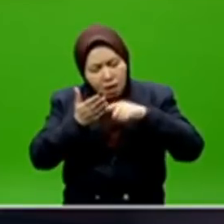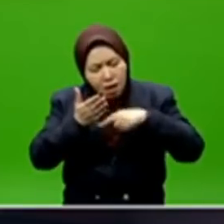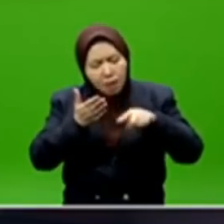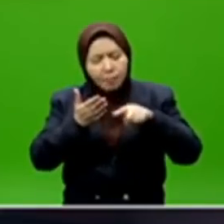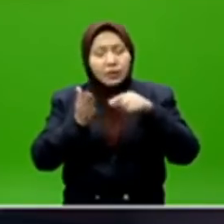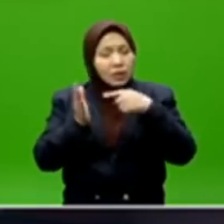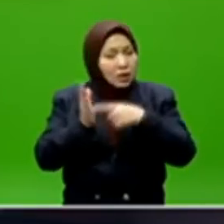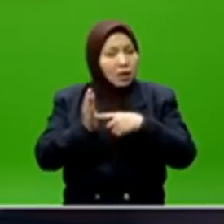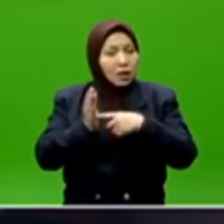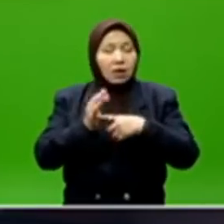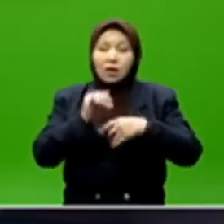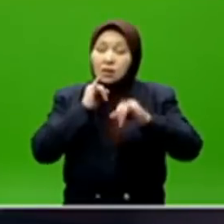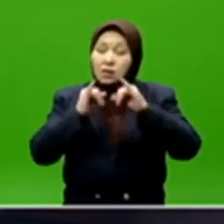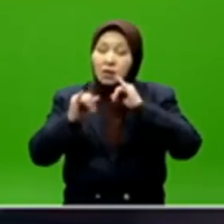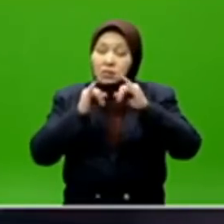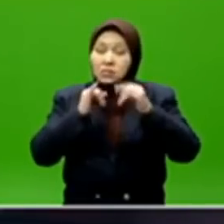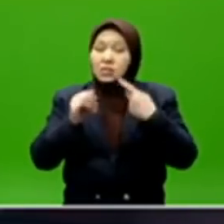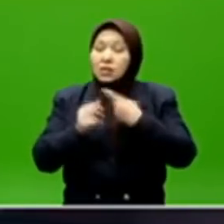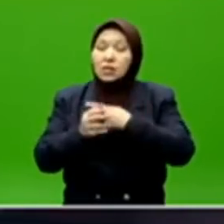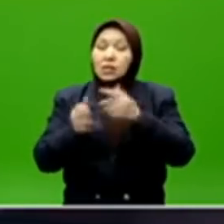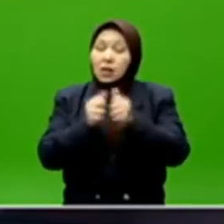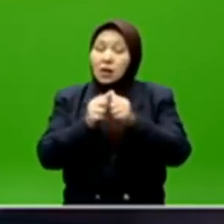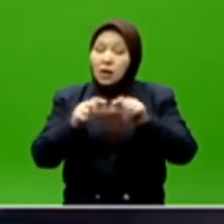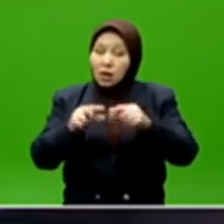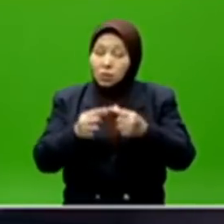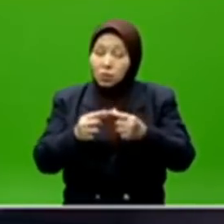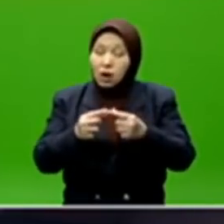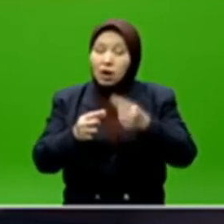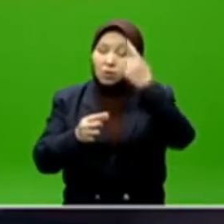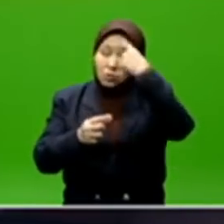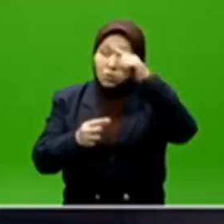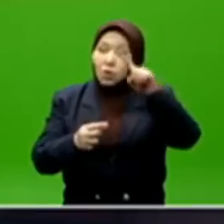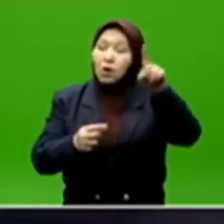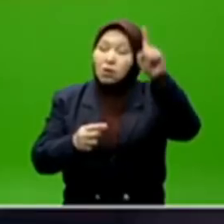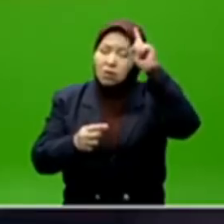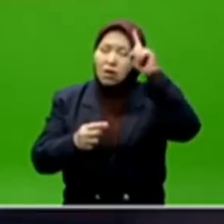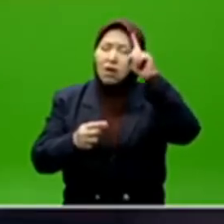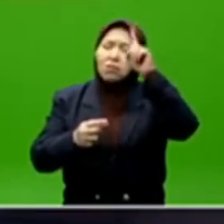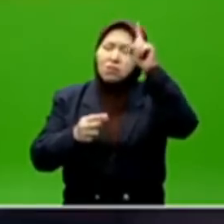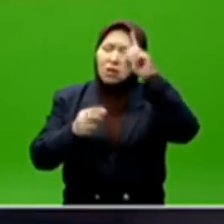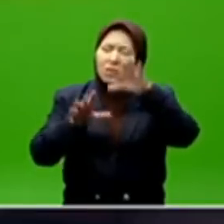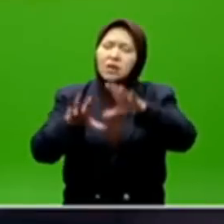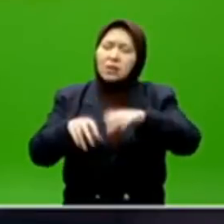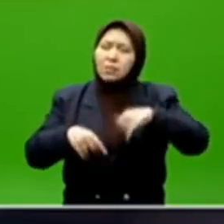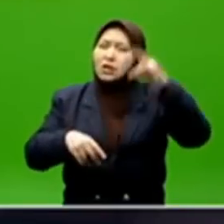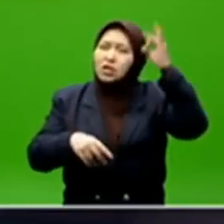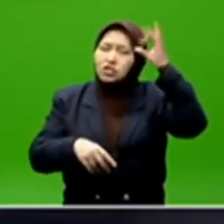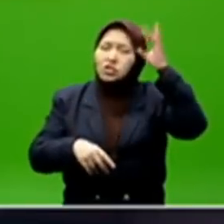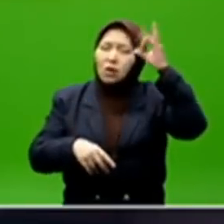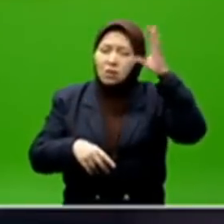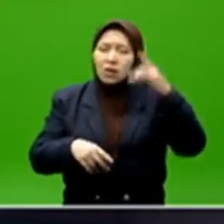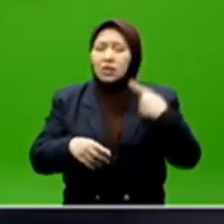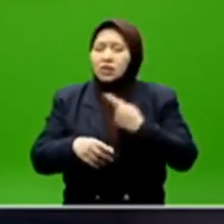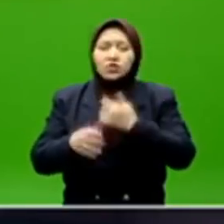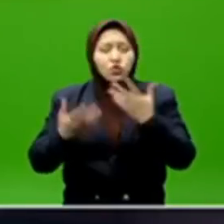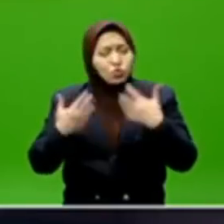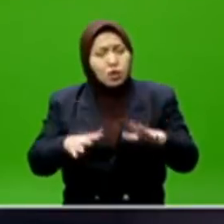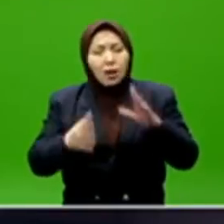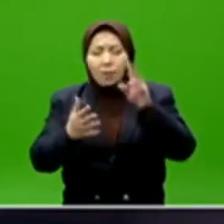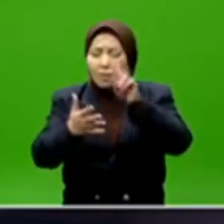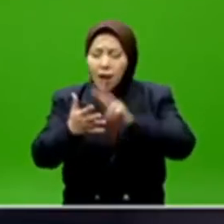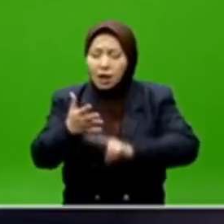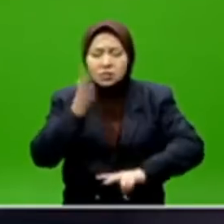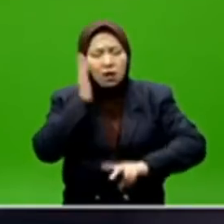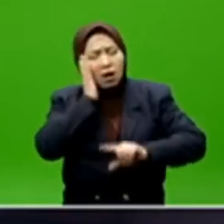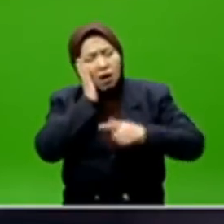juga interaksi kita bersama dengan Al-Quran. Moga-moga Allah terima insya-Allah. Jadi kita sudah pun membaca sehingga ayat 37 sebentar